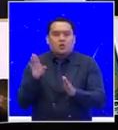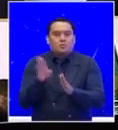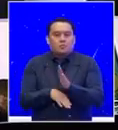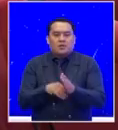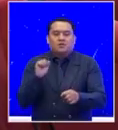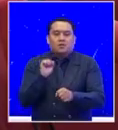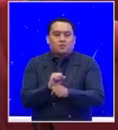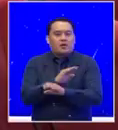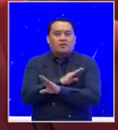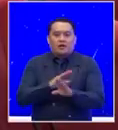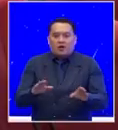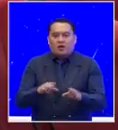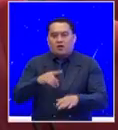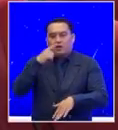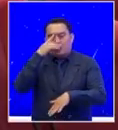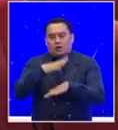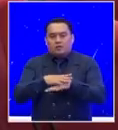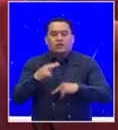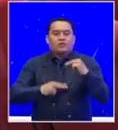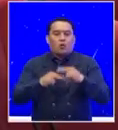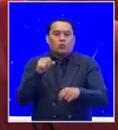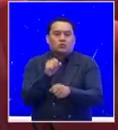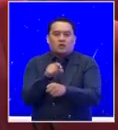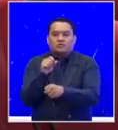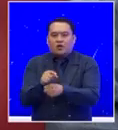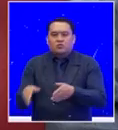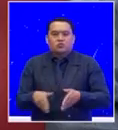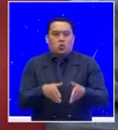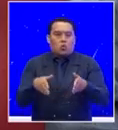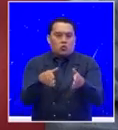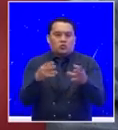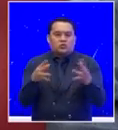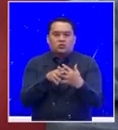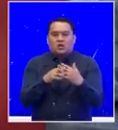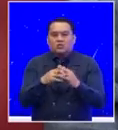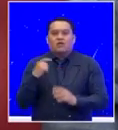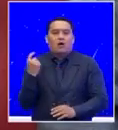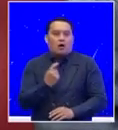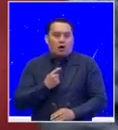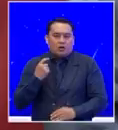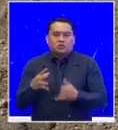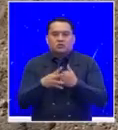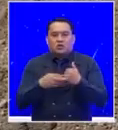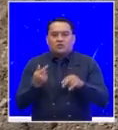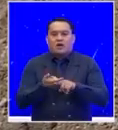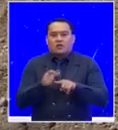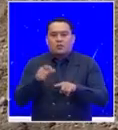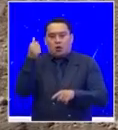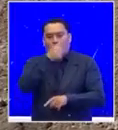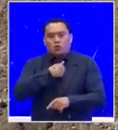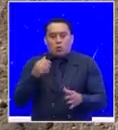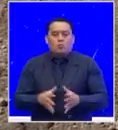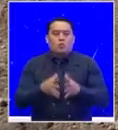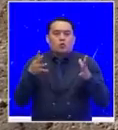срывов, отметила аким области в сфере ЖКХ, строительства, дорожного строительства и, разумеется, сельского хозяйства. Земледельцам в этом году нужно освоить